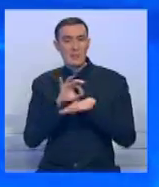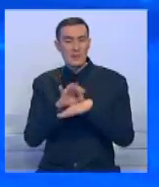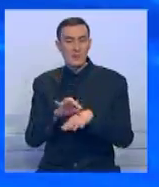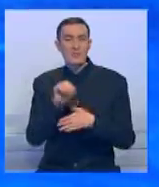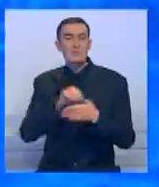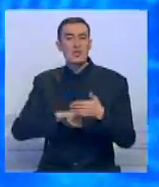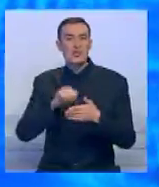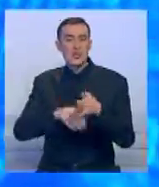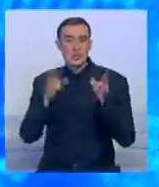трагедии